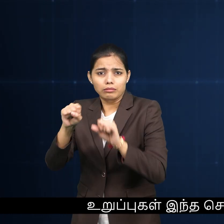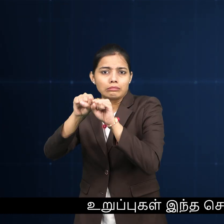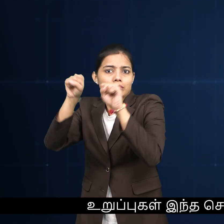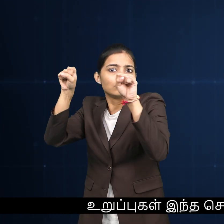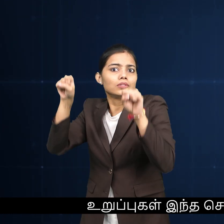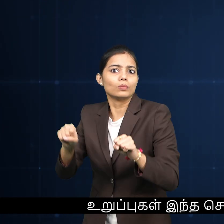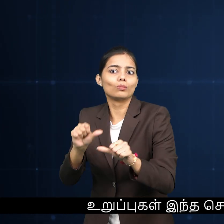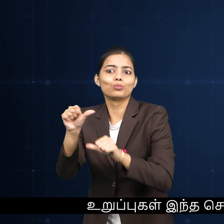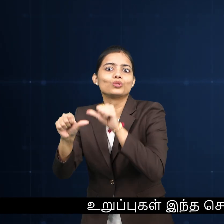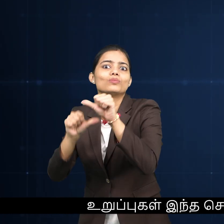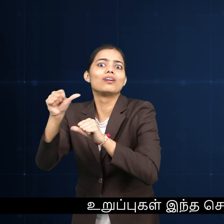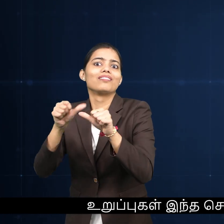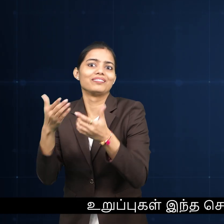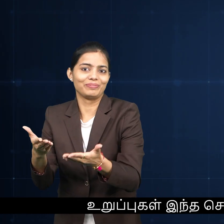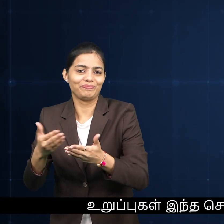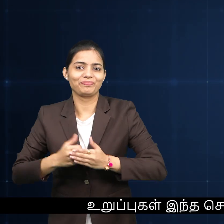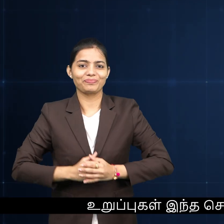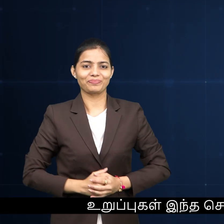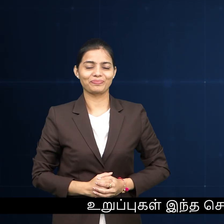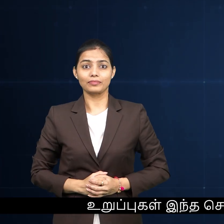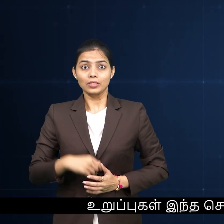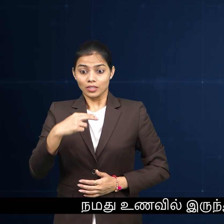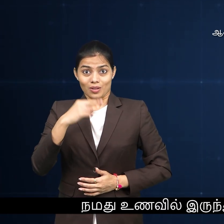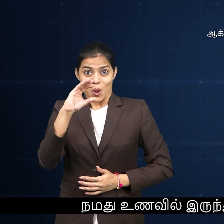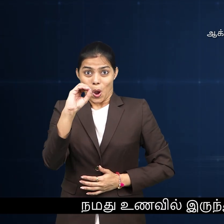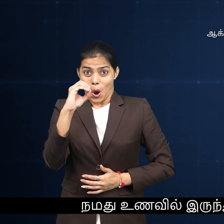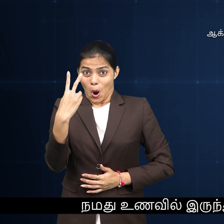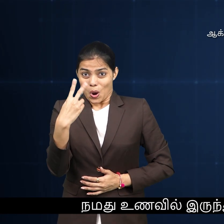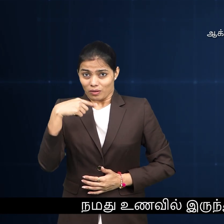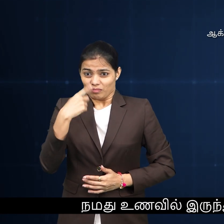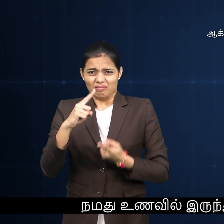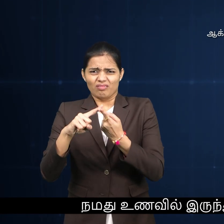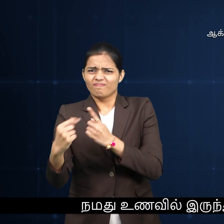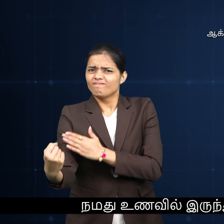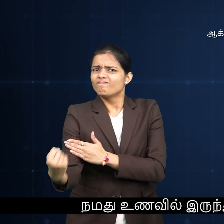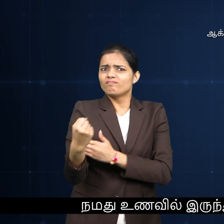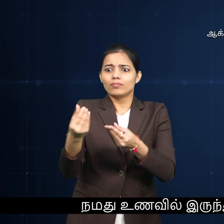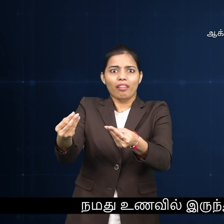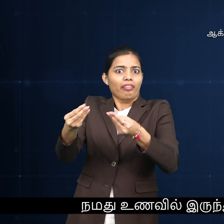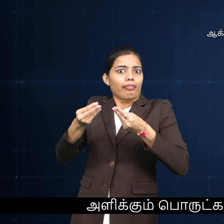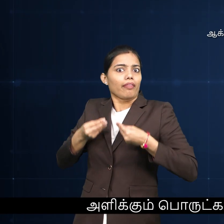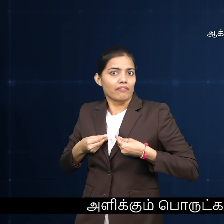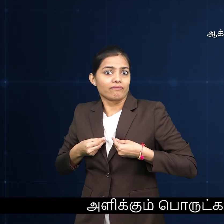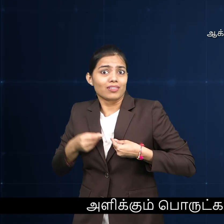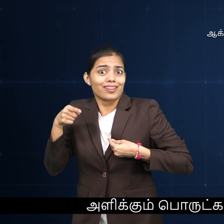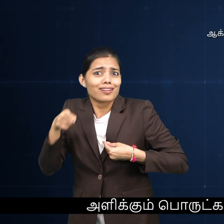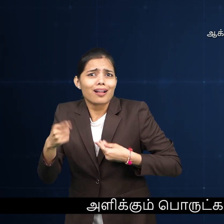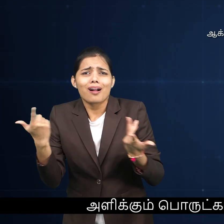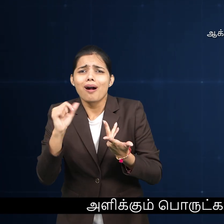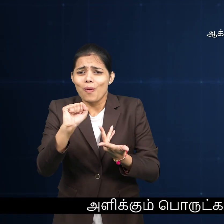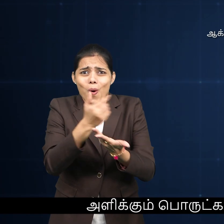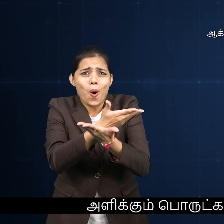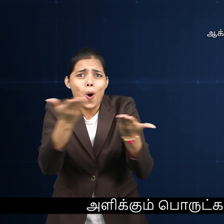உறுப்புகள் இந்த செயல்முறையை செய்கின்றன. நமது உணவிலிருந்து ஆக்சிஜன் மற்றும் சக்தியை